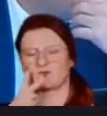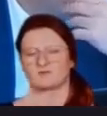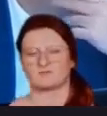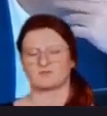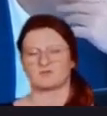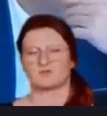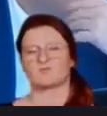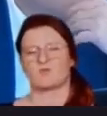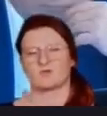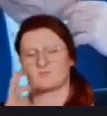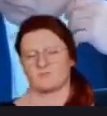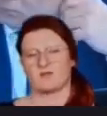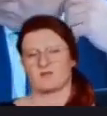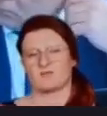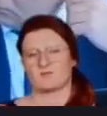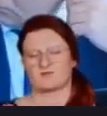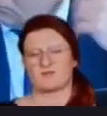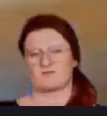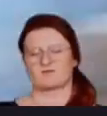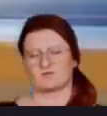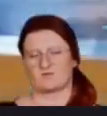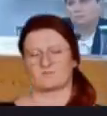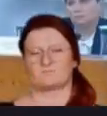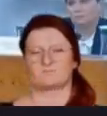panem inwestorem, tak. Bardzo proszę.